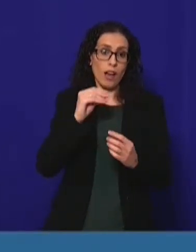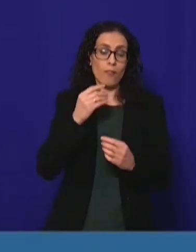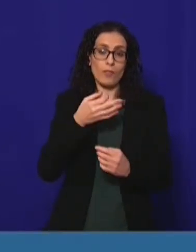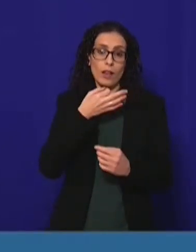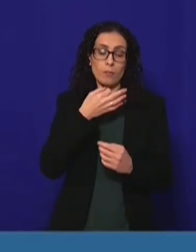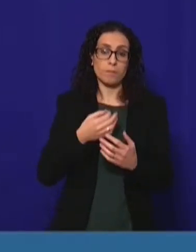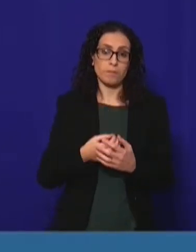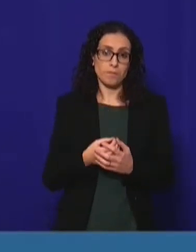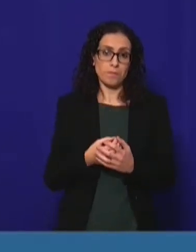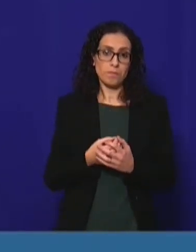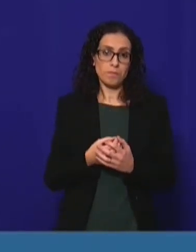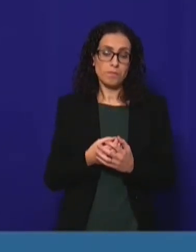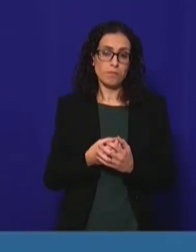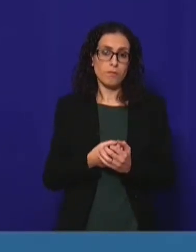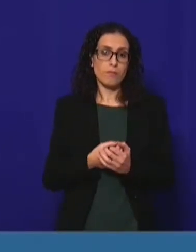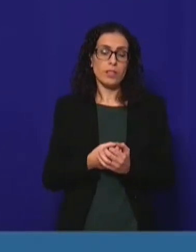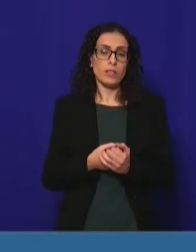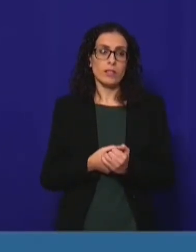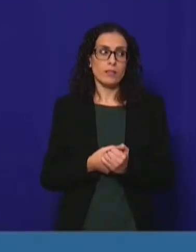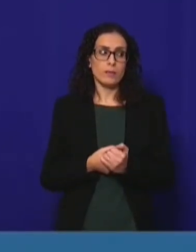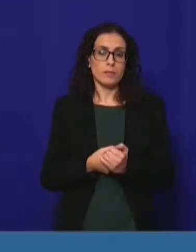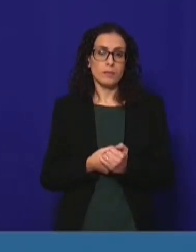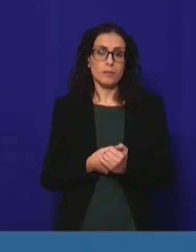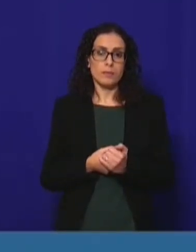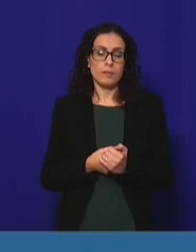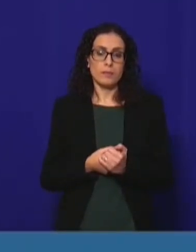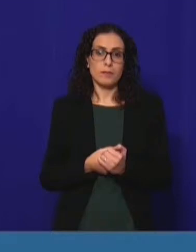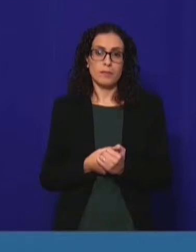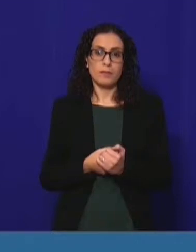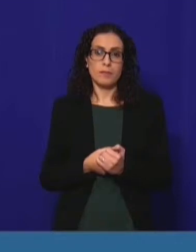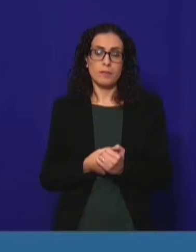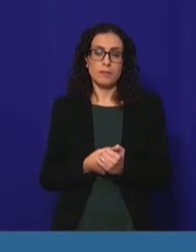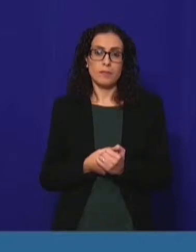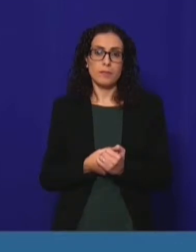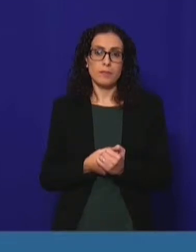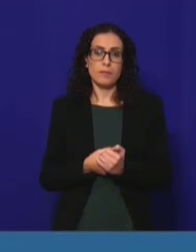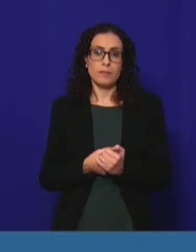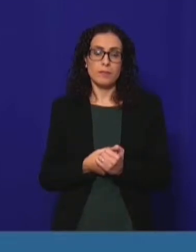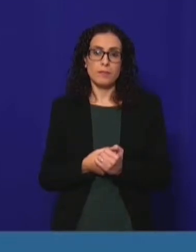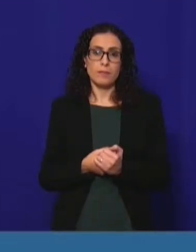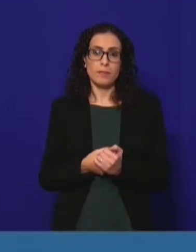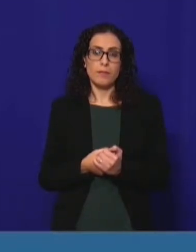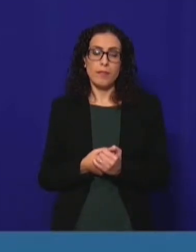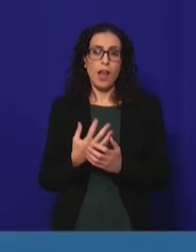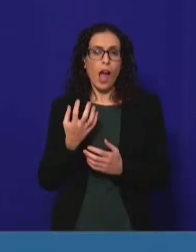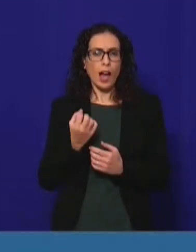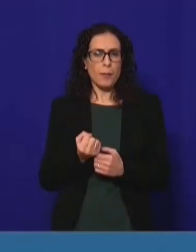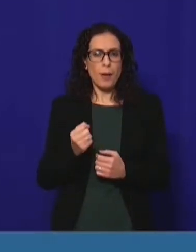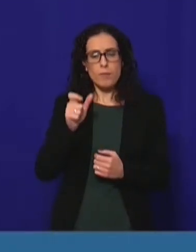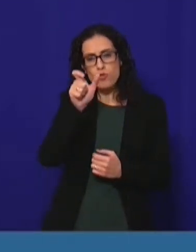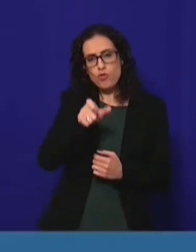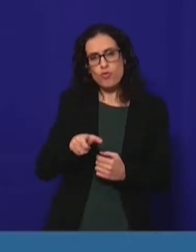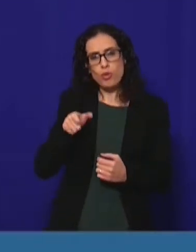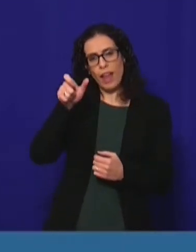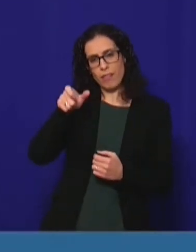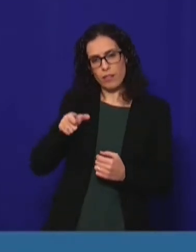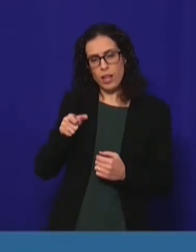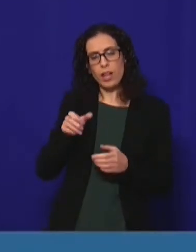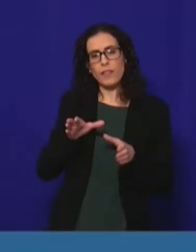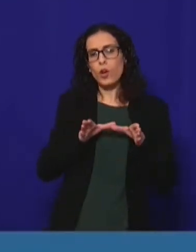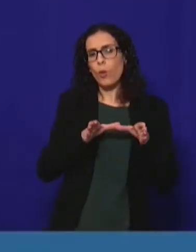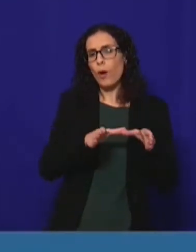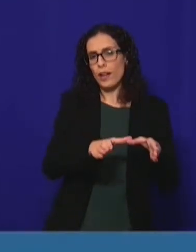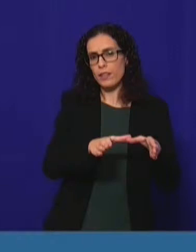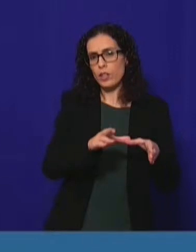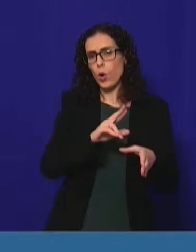Nsalimlek, Professor Gawci, għandi ta' mistoqsijiet. Mela, kemm hemm studenti fi kwarantina u meta se